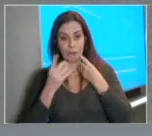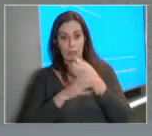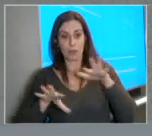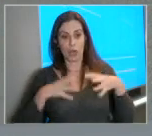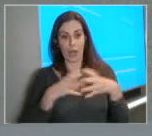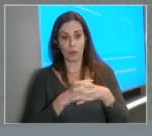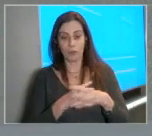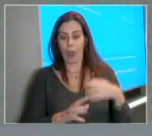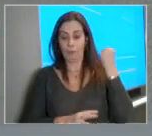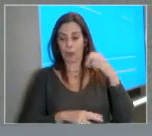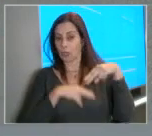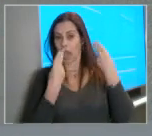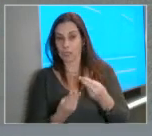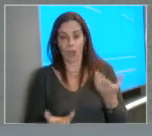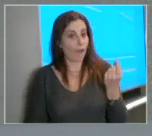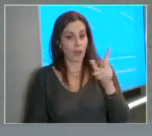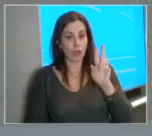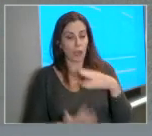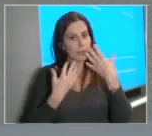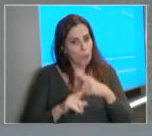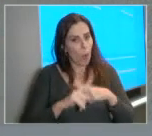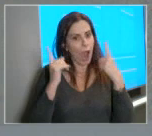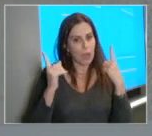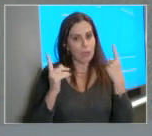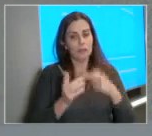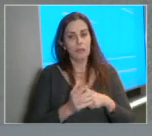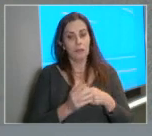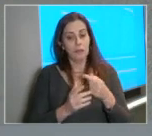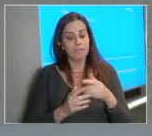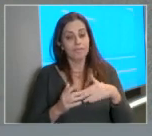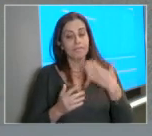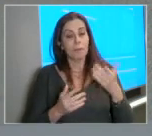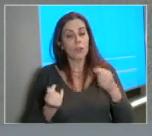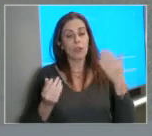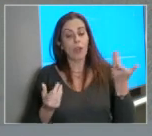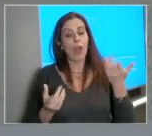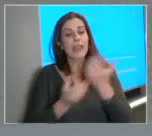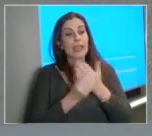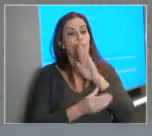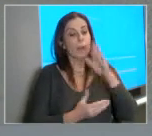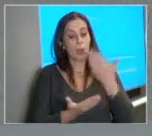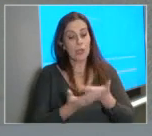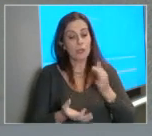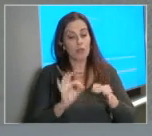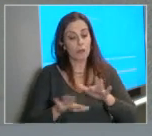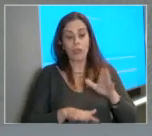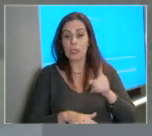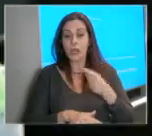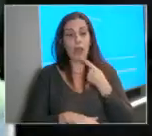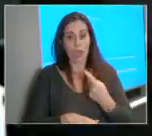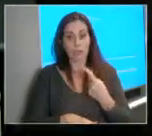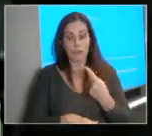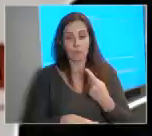אחדות. המנדט הוחזר, אבל יש גם סיפור אחר. רגע ההכרעה בתיקי נתניהו מגיע, היועץ המשפטי לממשלה צפוי